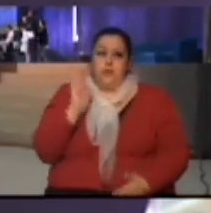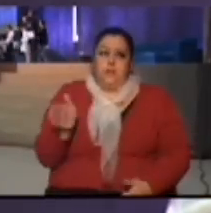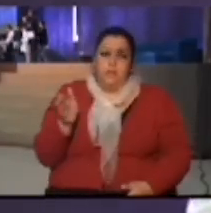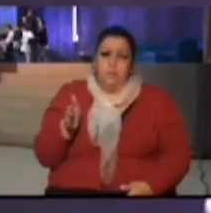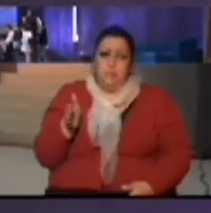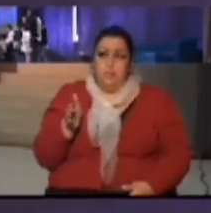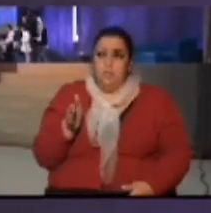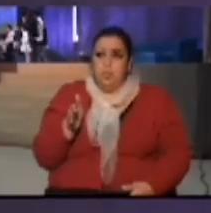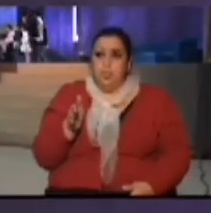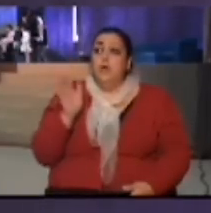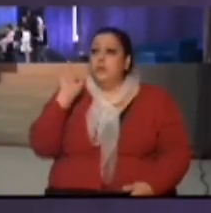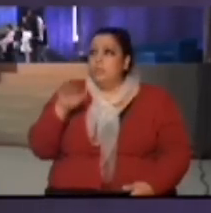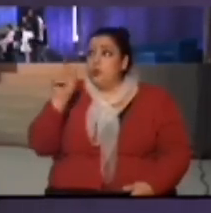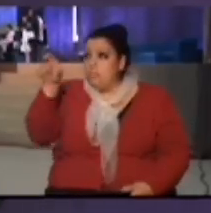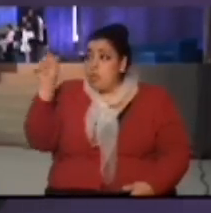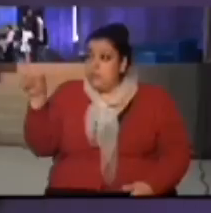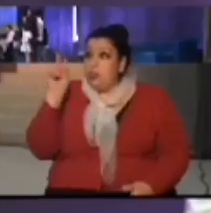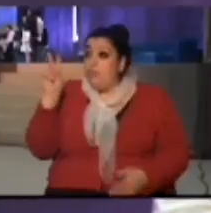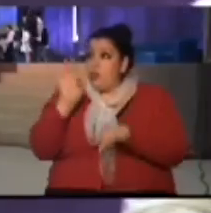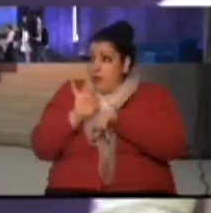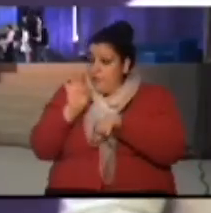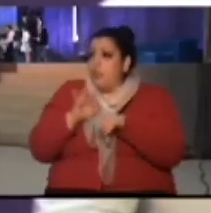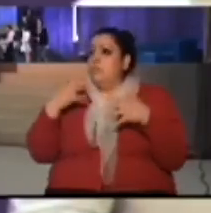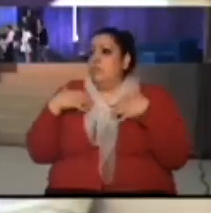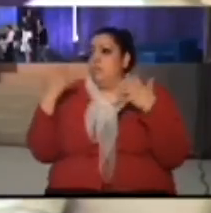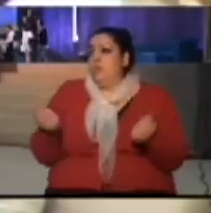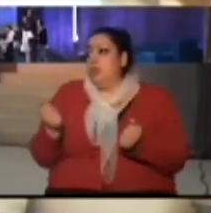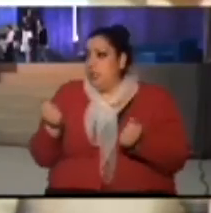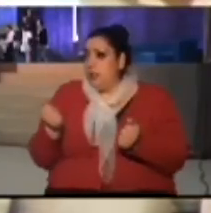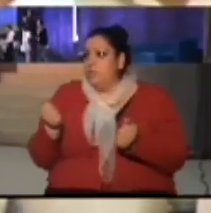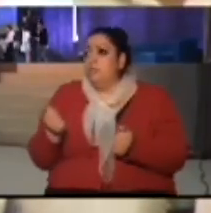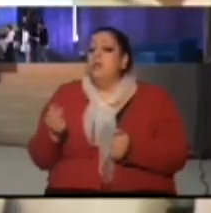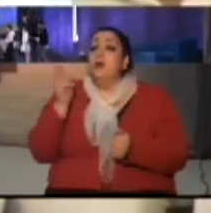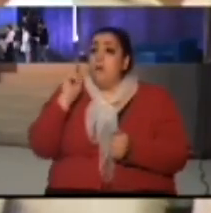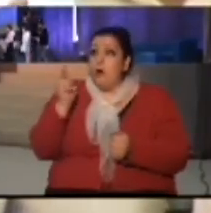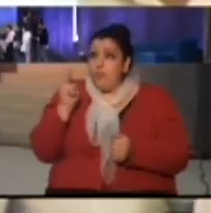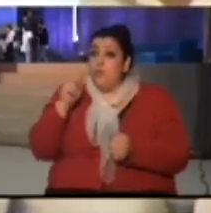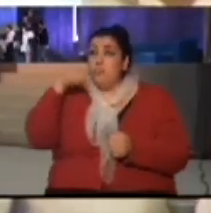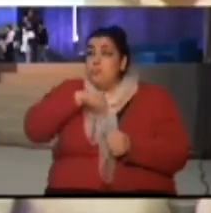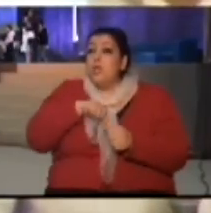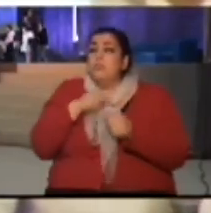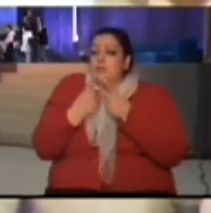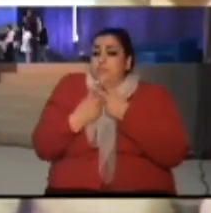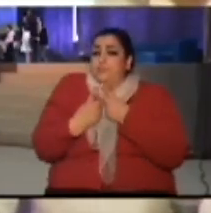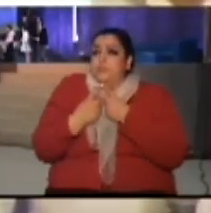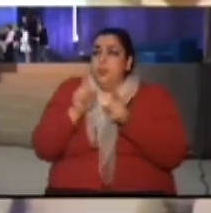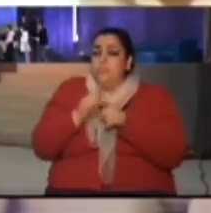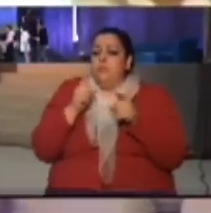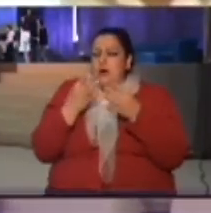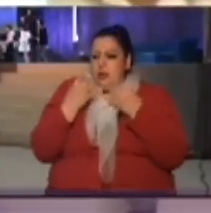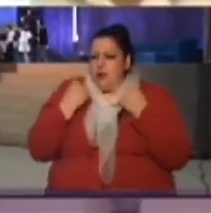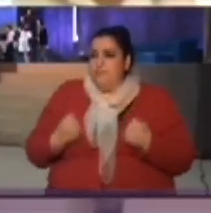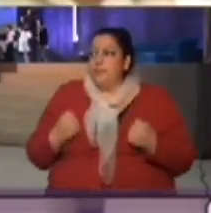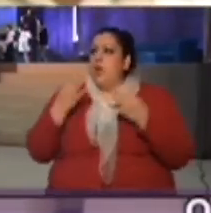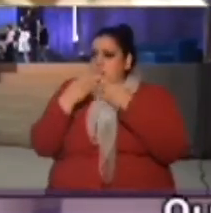թե որ մարդիկ լինեն բժշկված, թե որ մարդիկ լինեն ազատագրված, թե